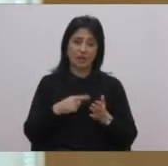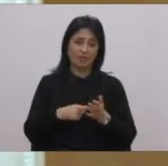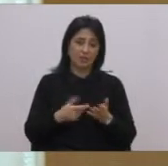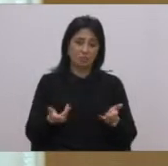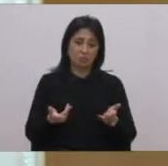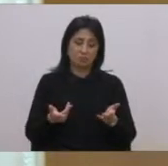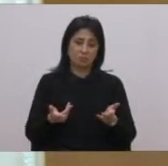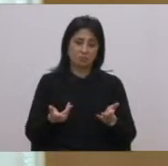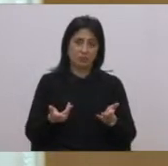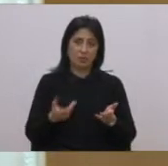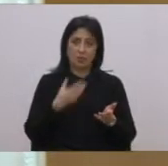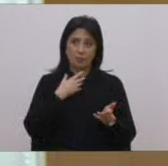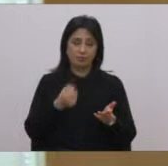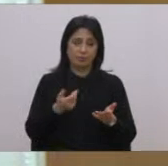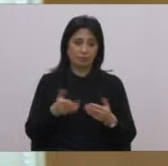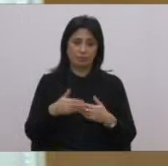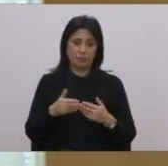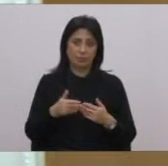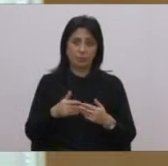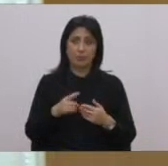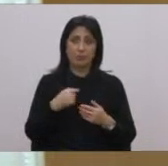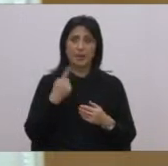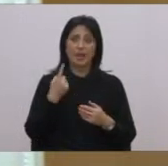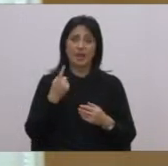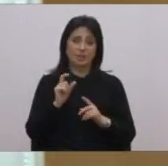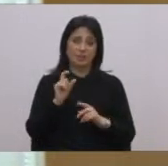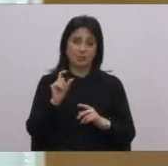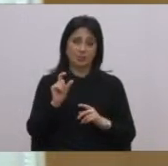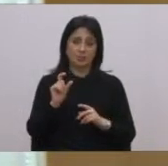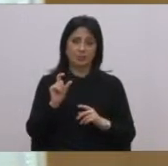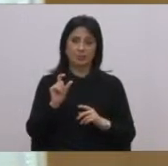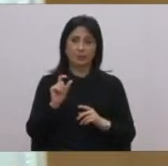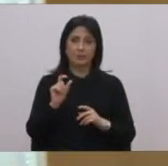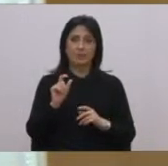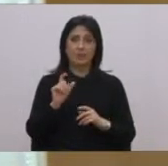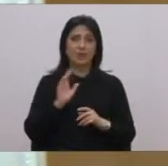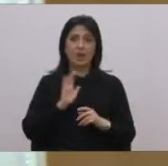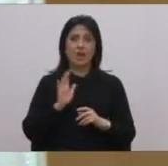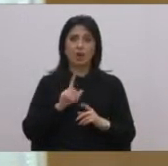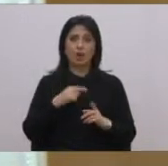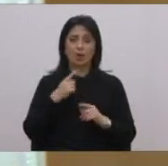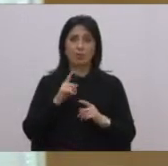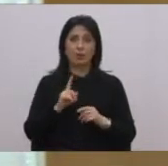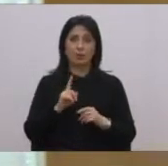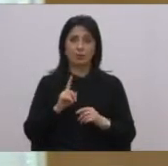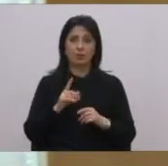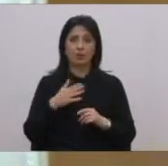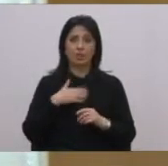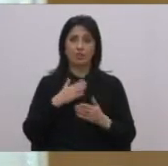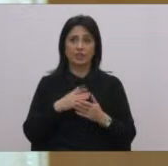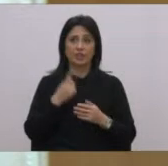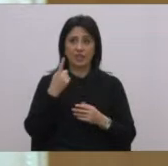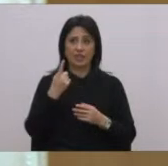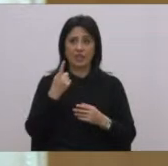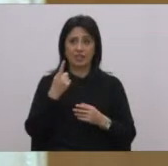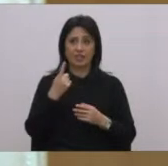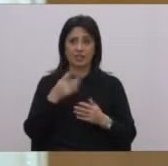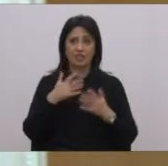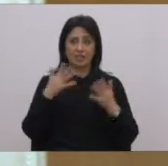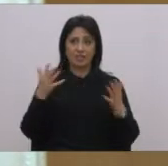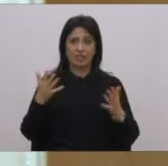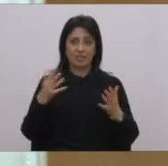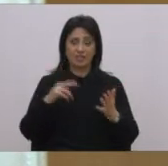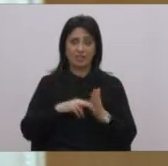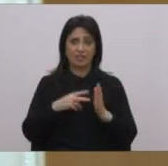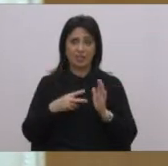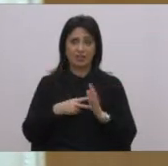არც დაიბადოს, იმიტომ ყველაფერზე იყო ნათქვამი. მე მაქვს ერთი კითხვა, რომელზეც არ იყო ლაპარაკი. ჩვენ გვაქვს ერთი ასეთი თითო სტრატეგია